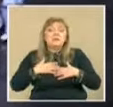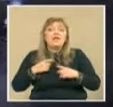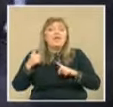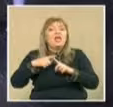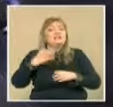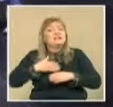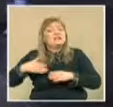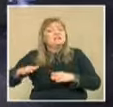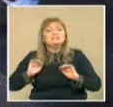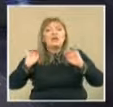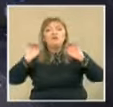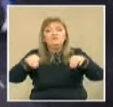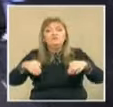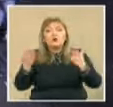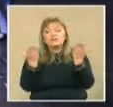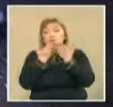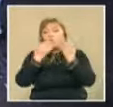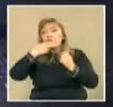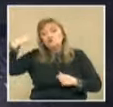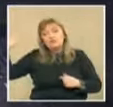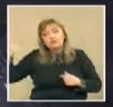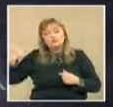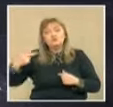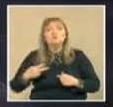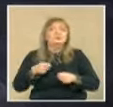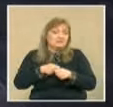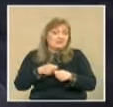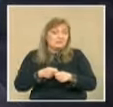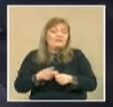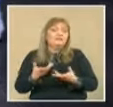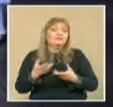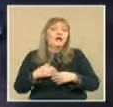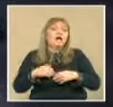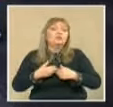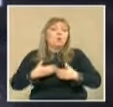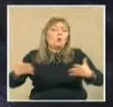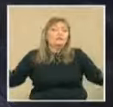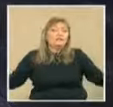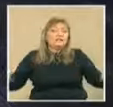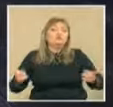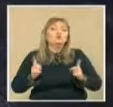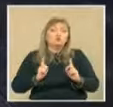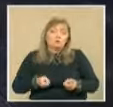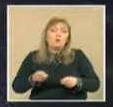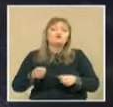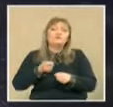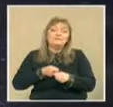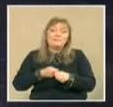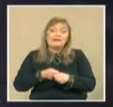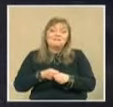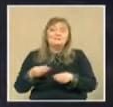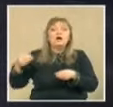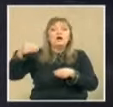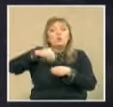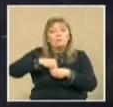правим концерти. Така че надявам се, че когато дойде момента за събитие на открито, ще можем да компенсираме по-малкото събитие